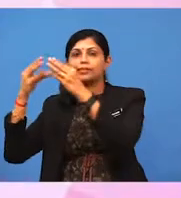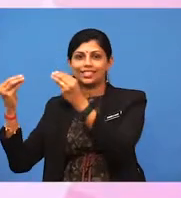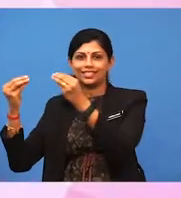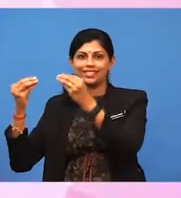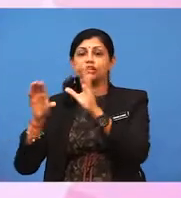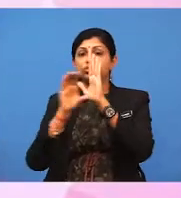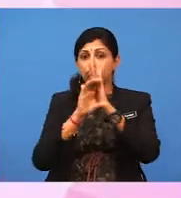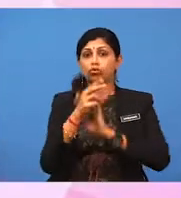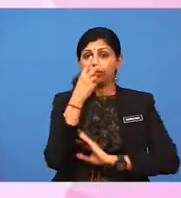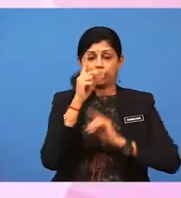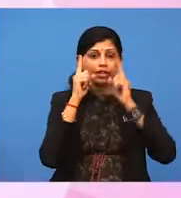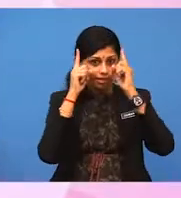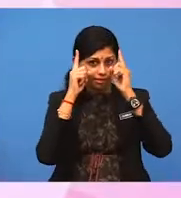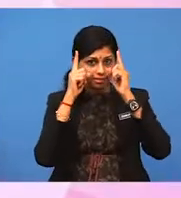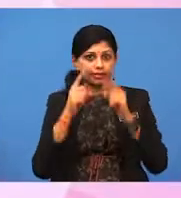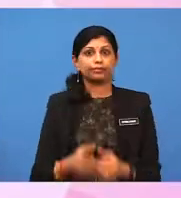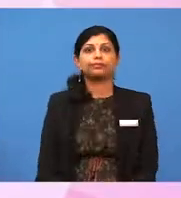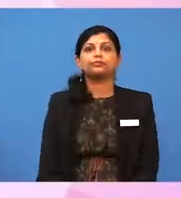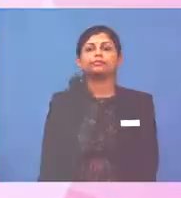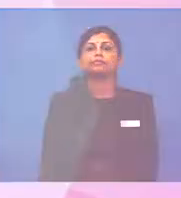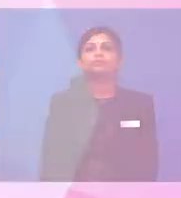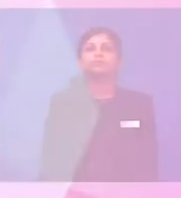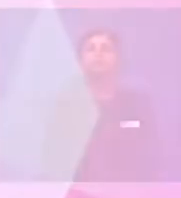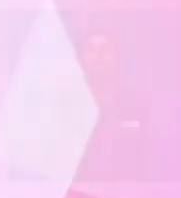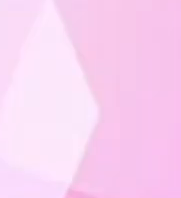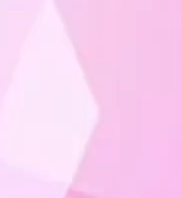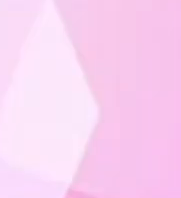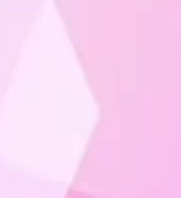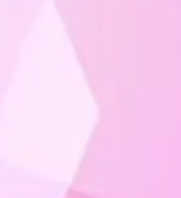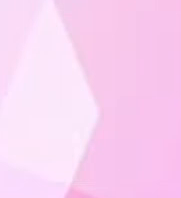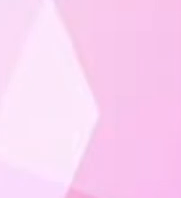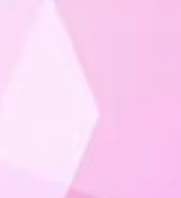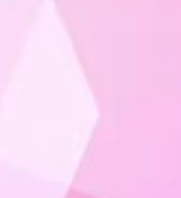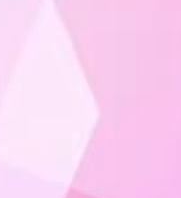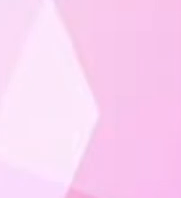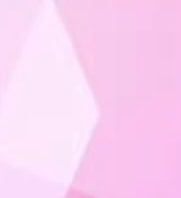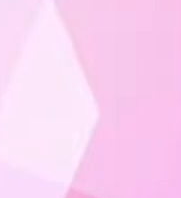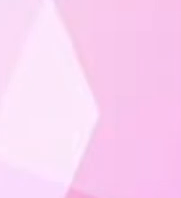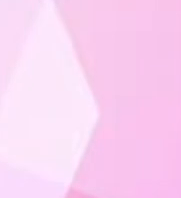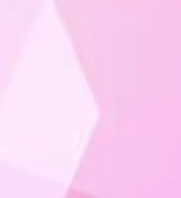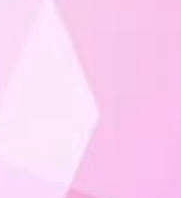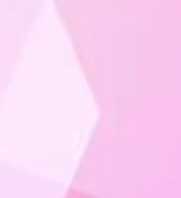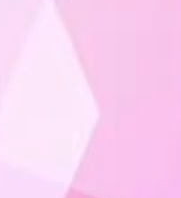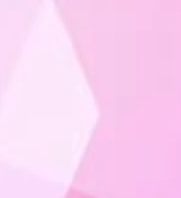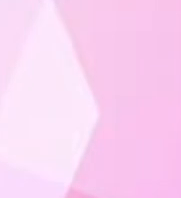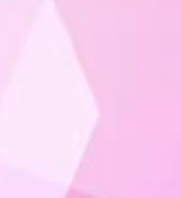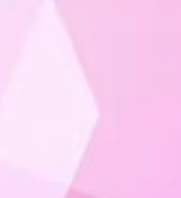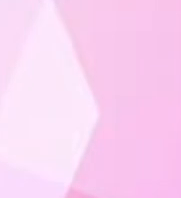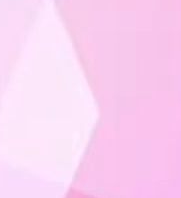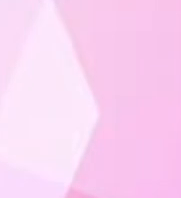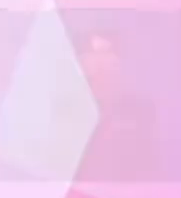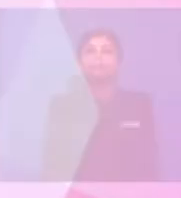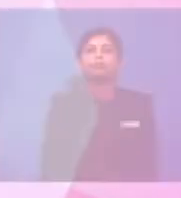yang pertama, ayat sama dengan str dalam kurungan tanda petikan berganda selamat